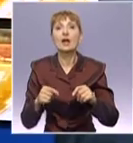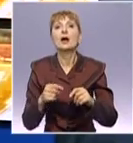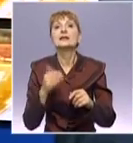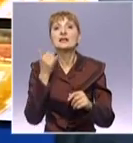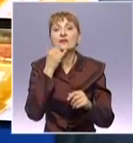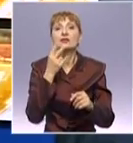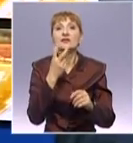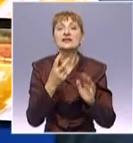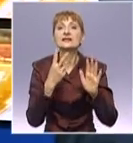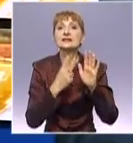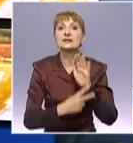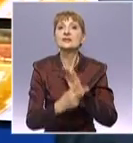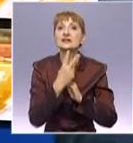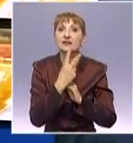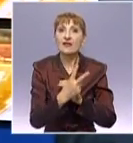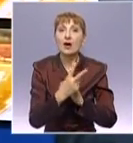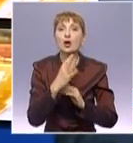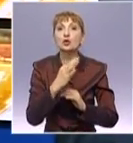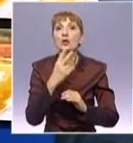Телефоны